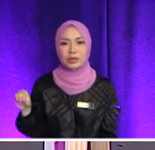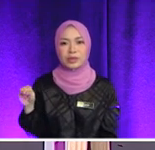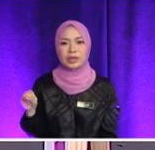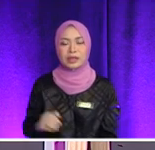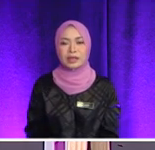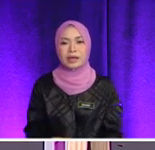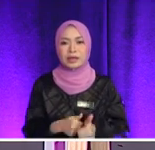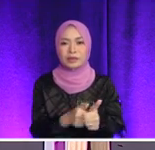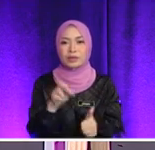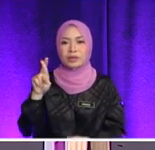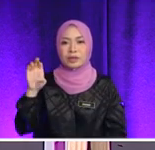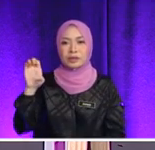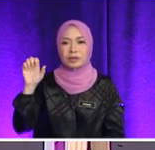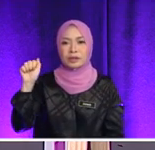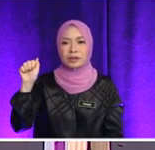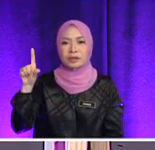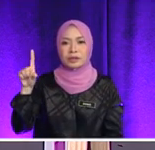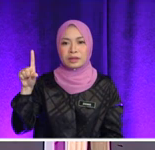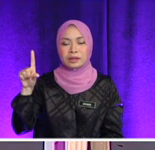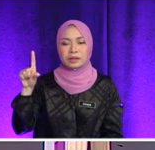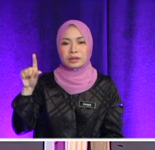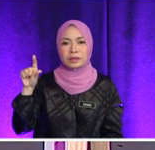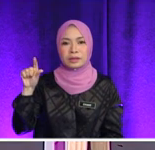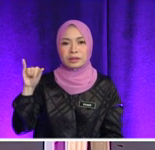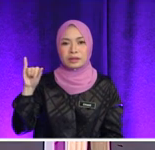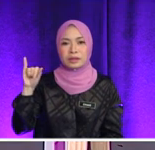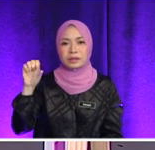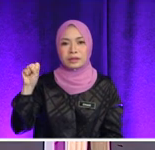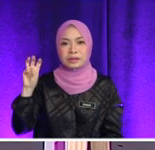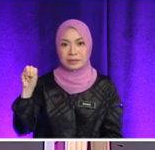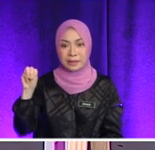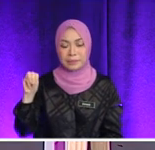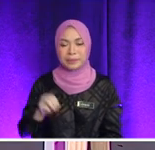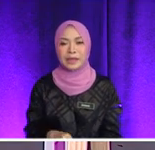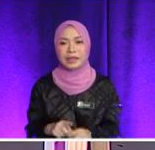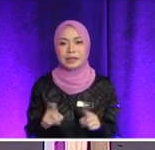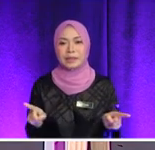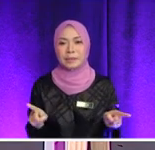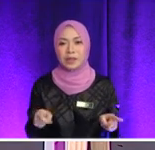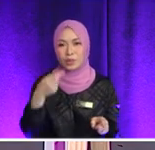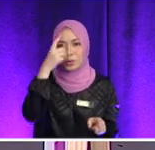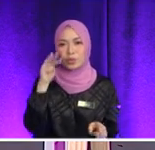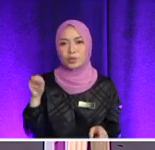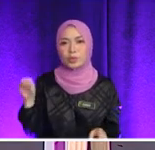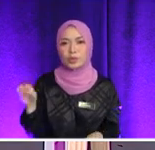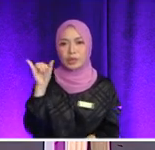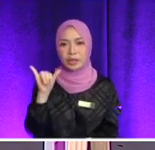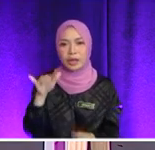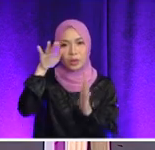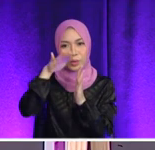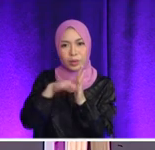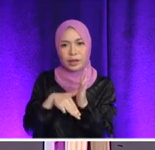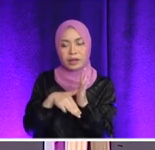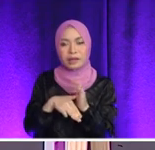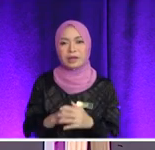Oke kepada realisti tapi murid-muridnya mungkin kurang kelahiran boleh juga